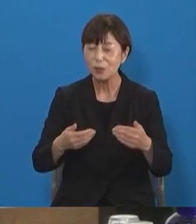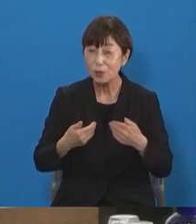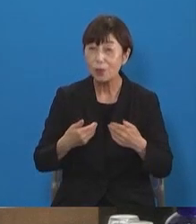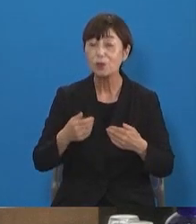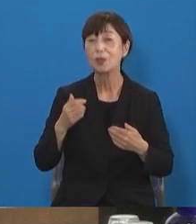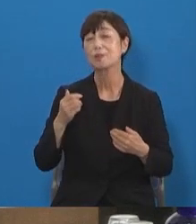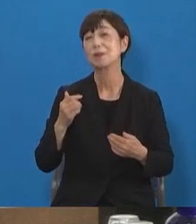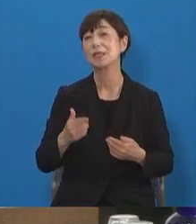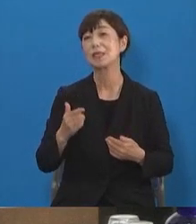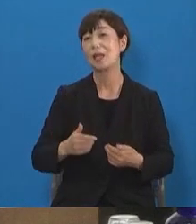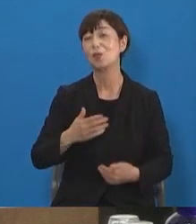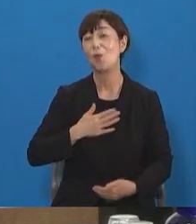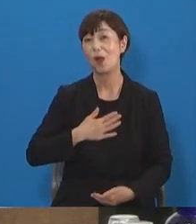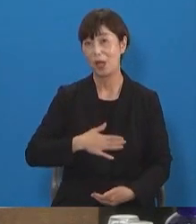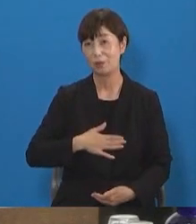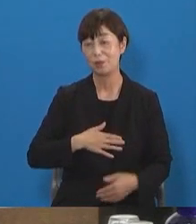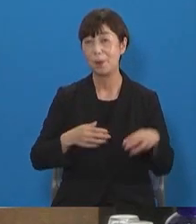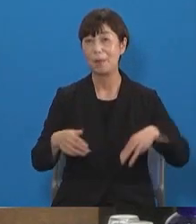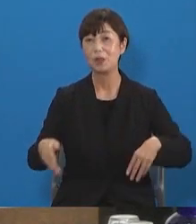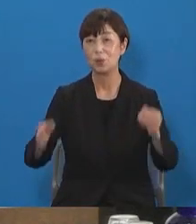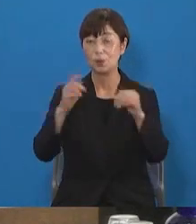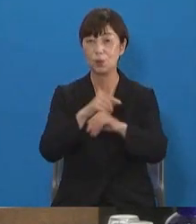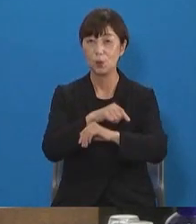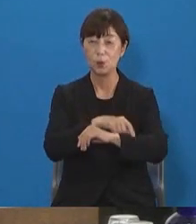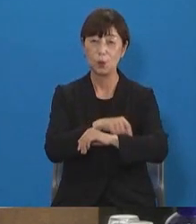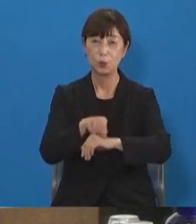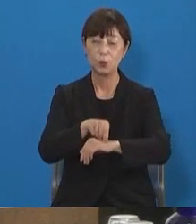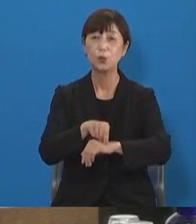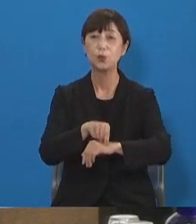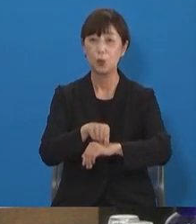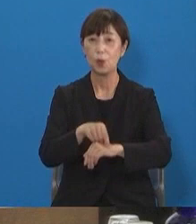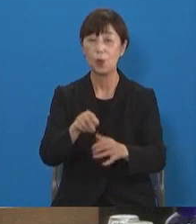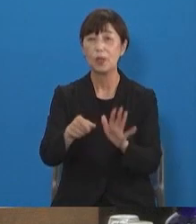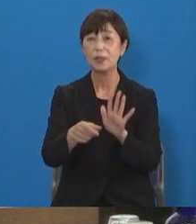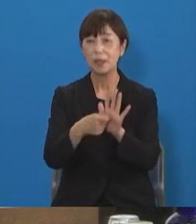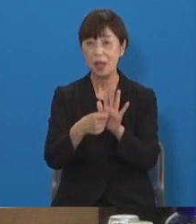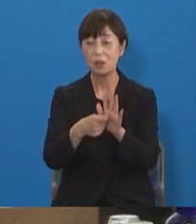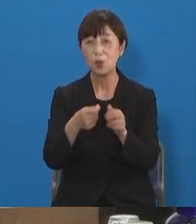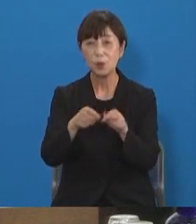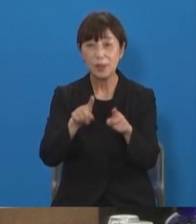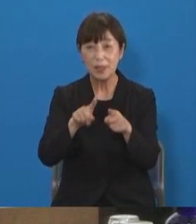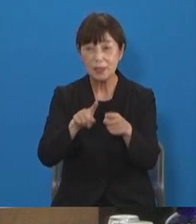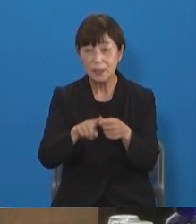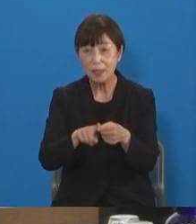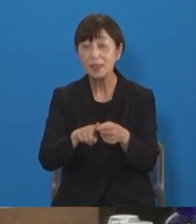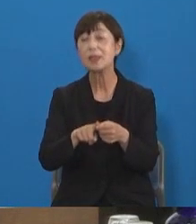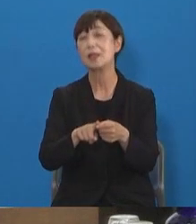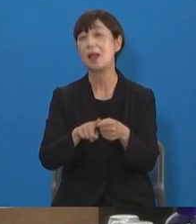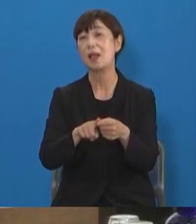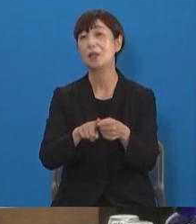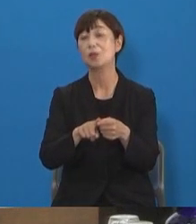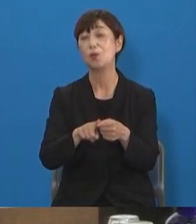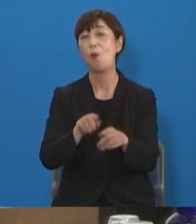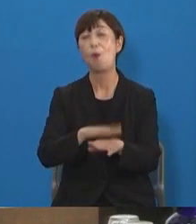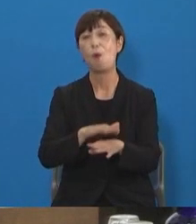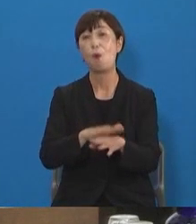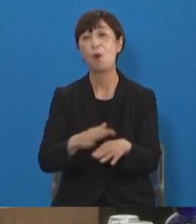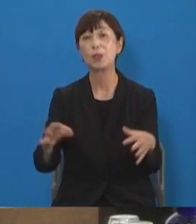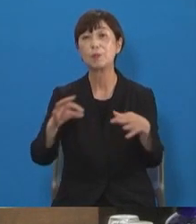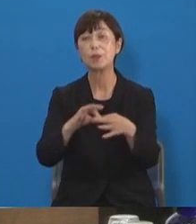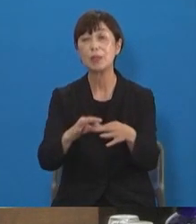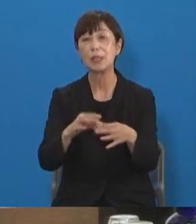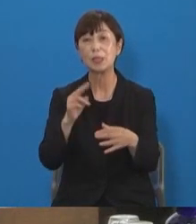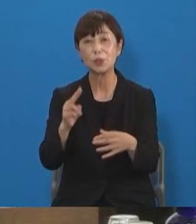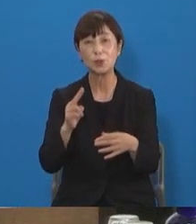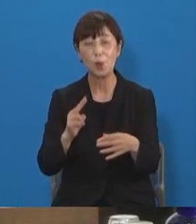に、マンション特有の被害を踏まえた具体的な備えに結びつけられるよう、マンションにお住まいの方への視